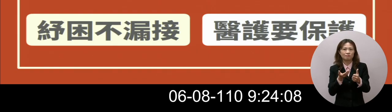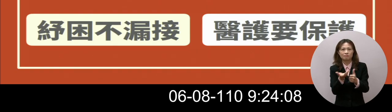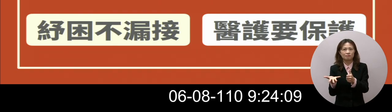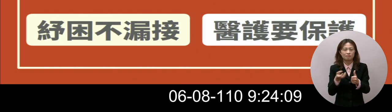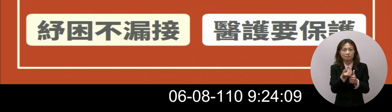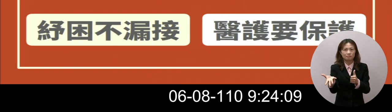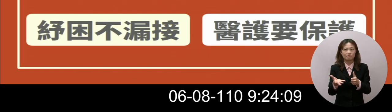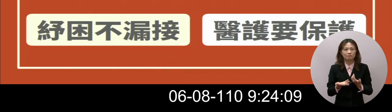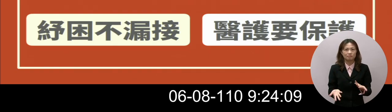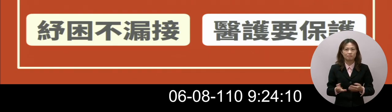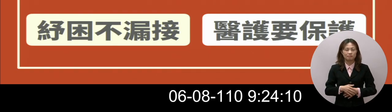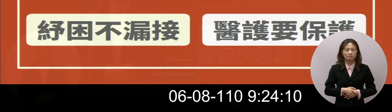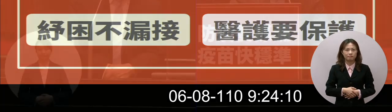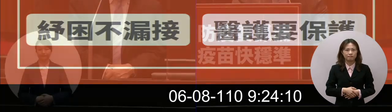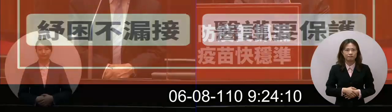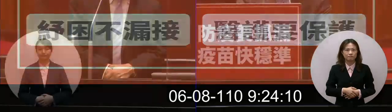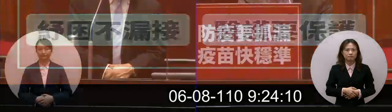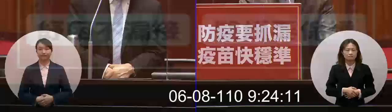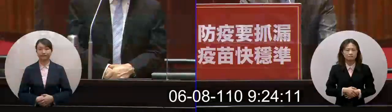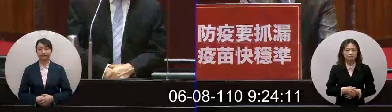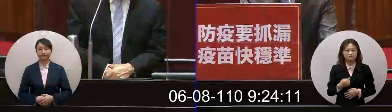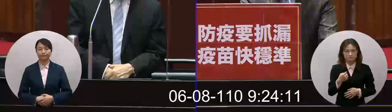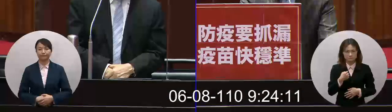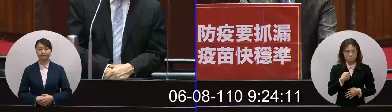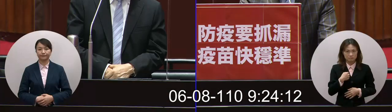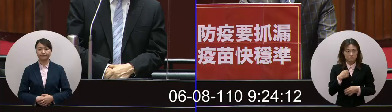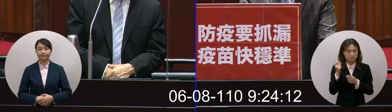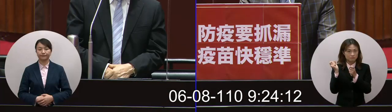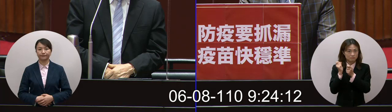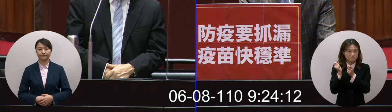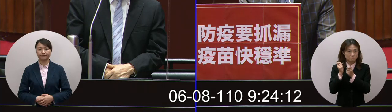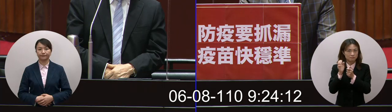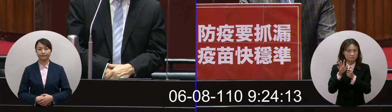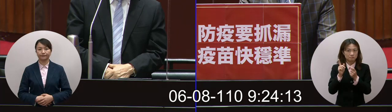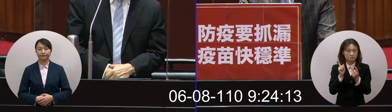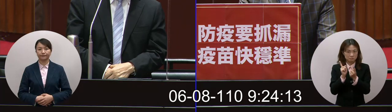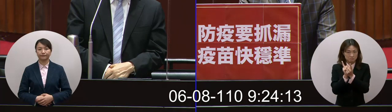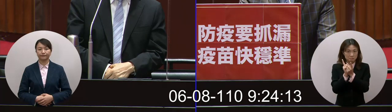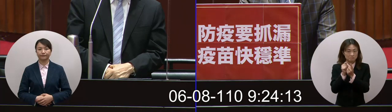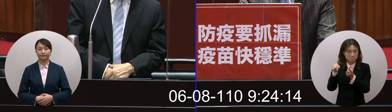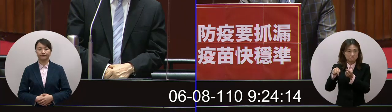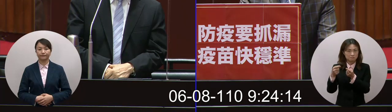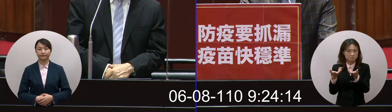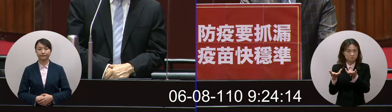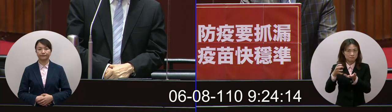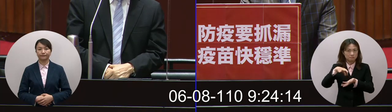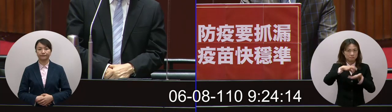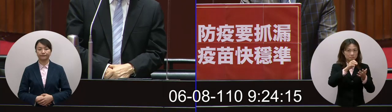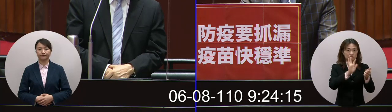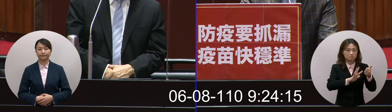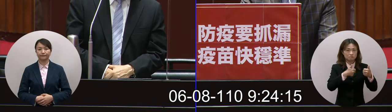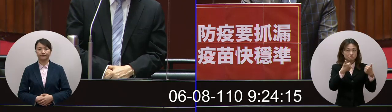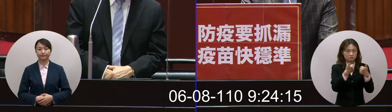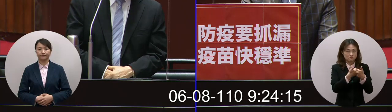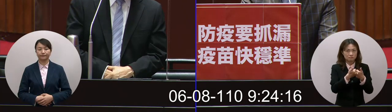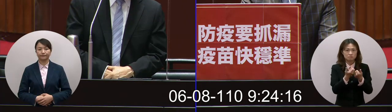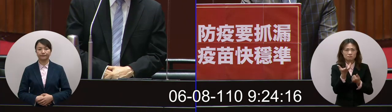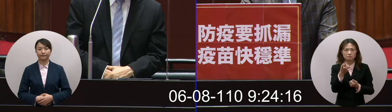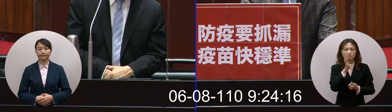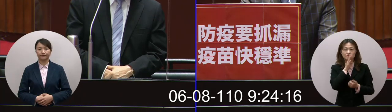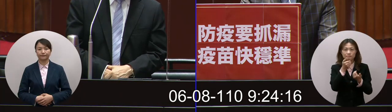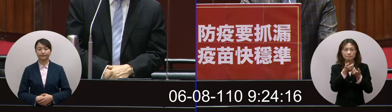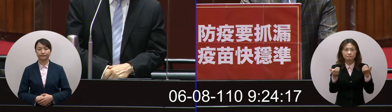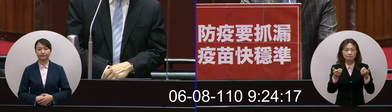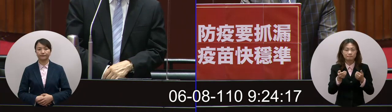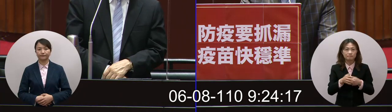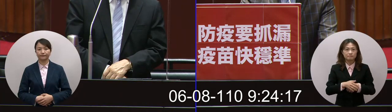吼，因为我个人伫国防外交委员会，那然后呢，大部分是军医局。甲 CDC 来